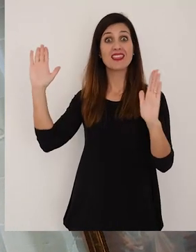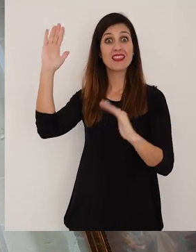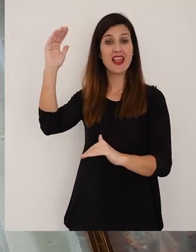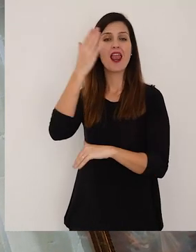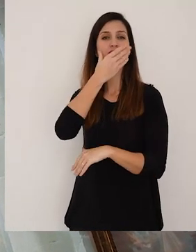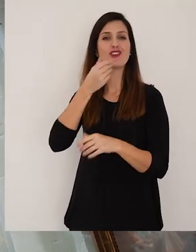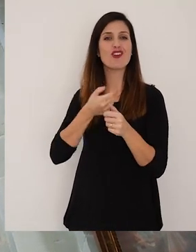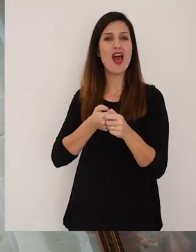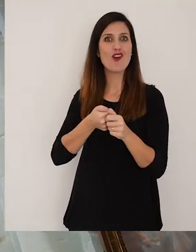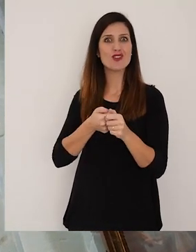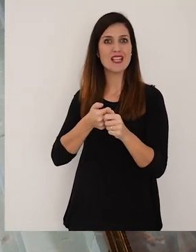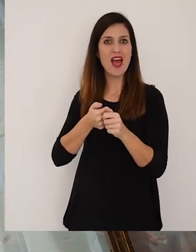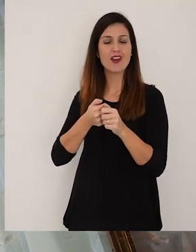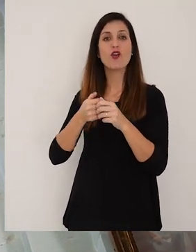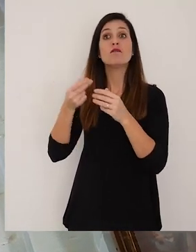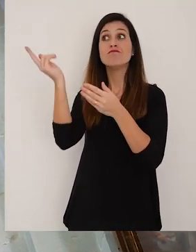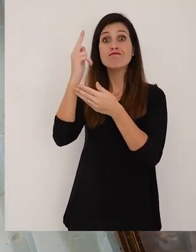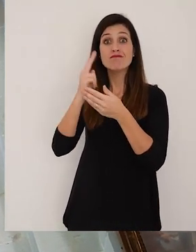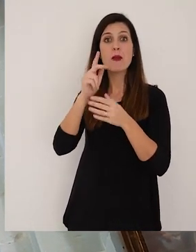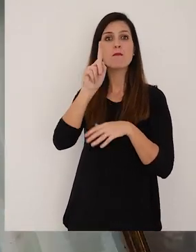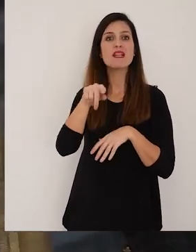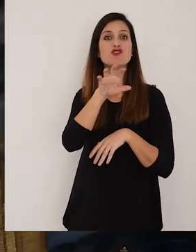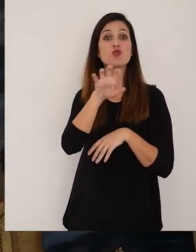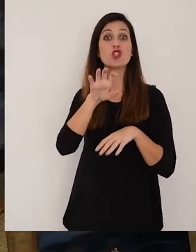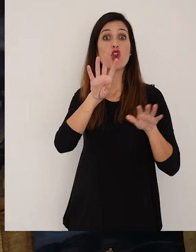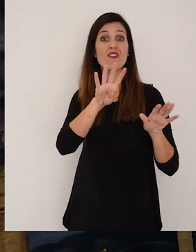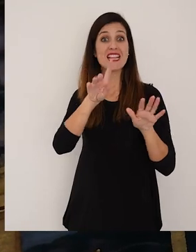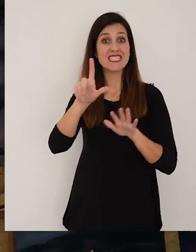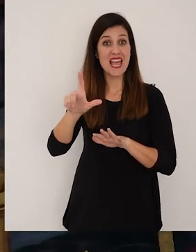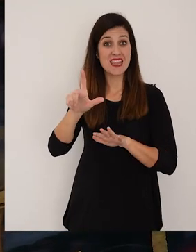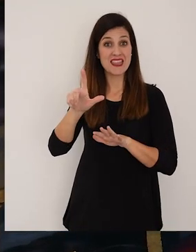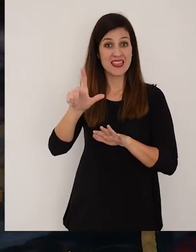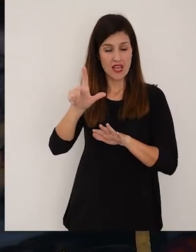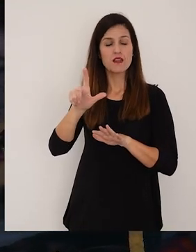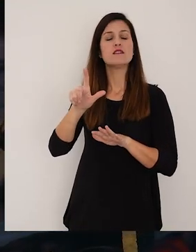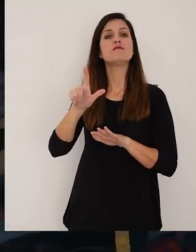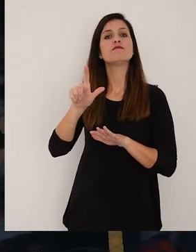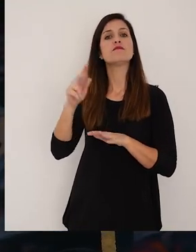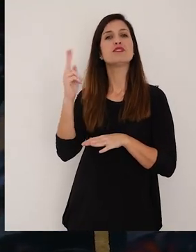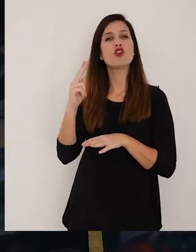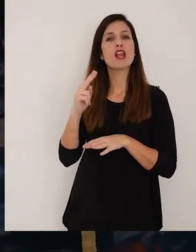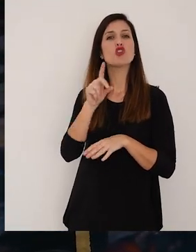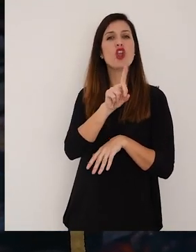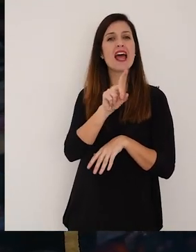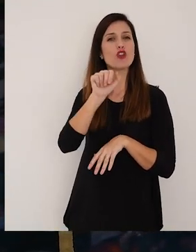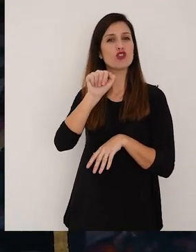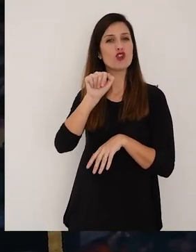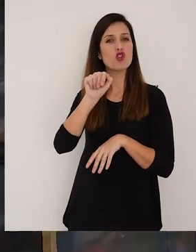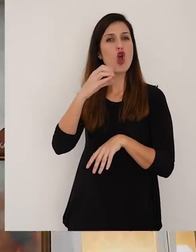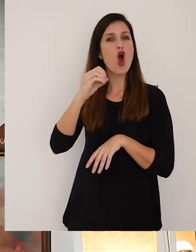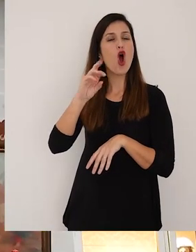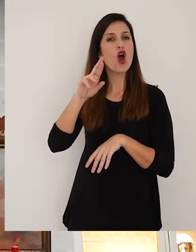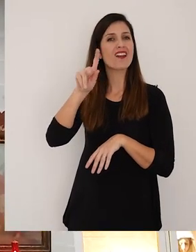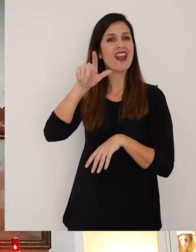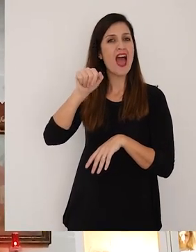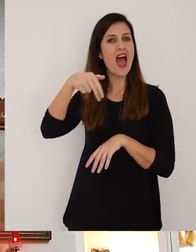Notevole è la tela della Madonna del Rosario, dipinta nel 1597 dal pittore neretino Donato Antonio d'Orlando,